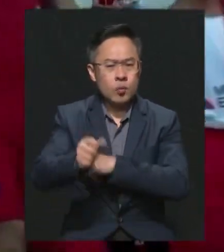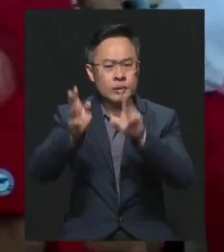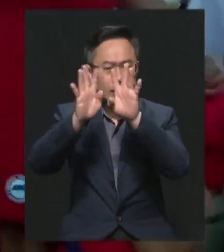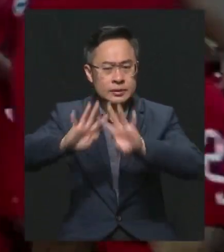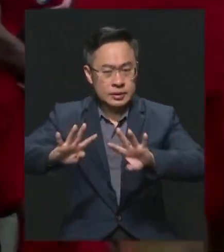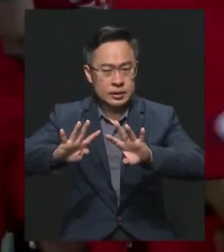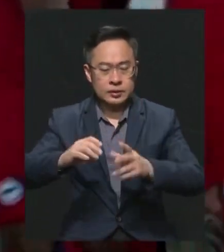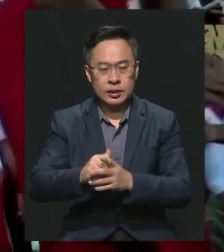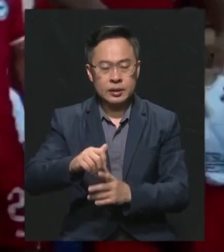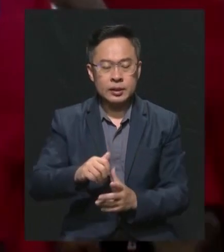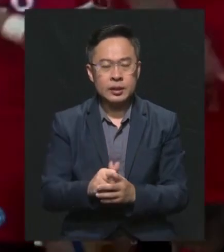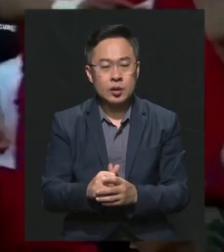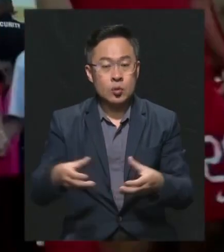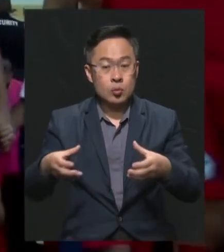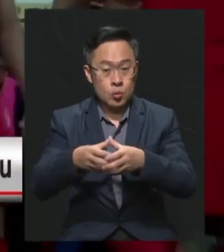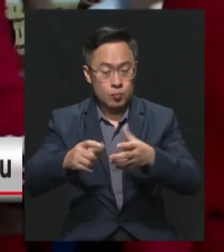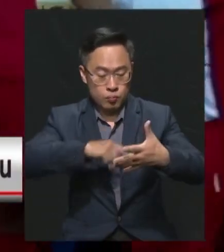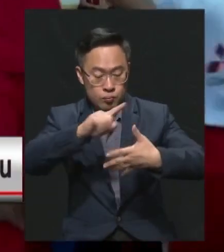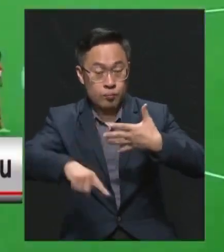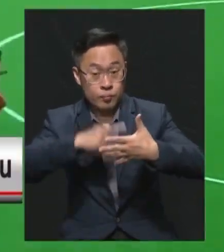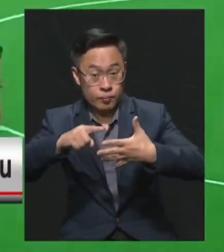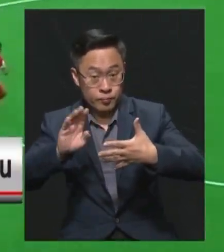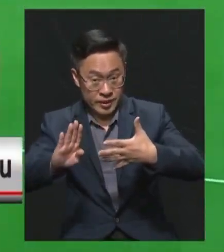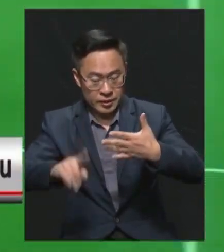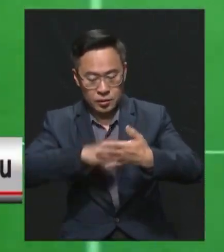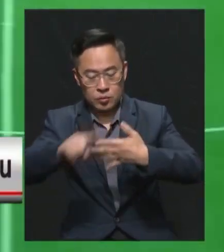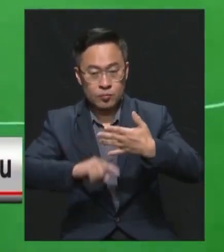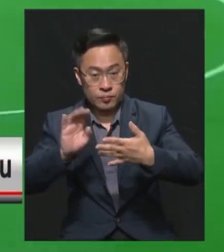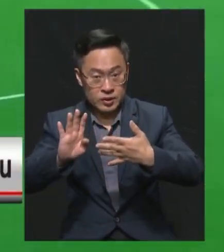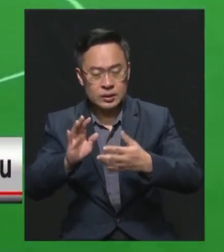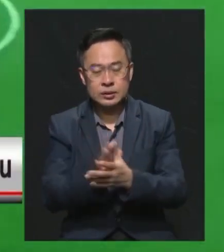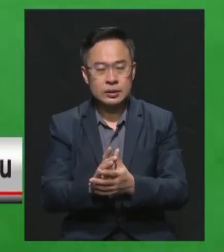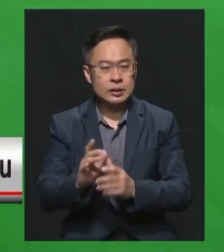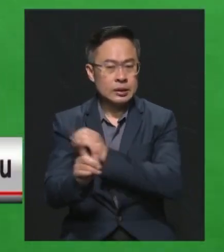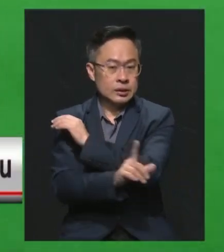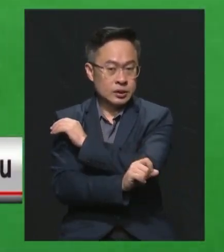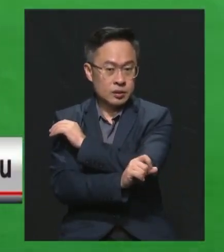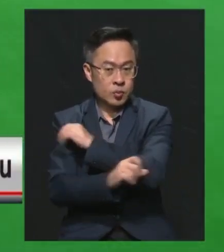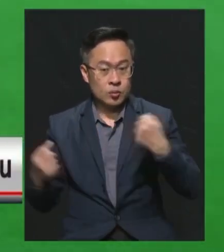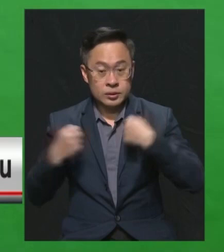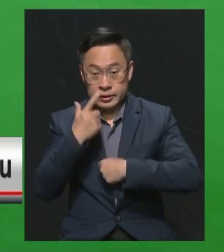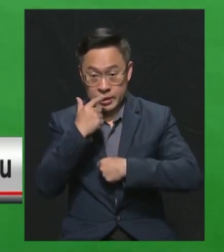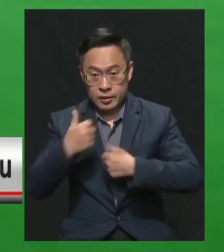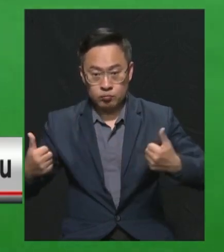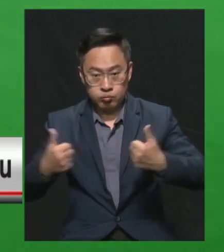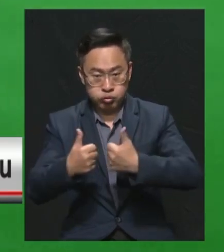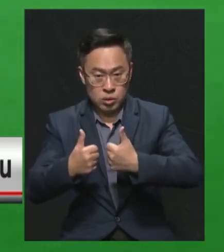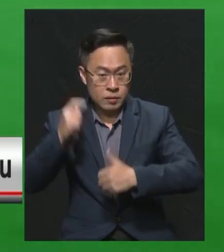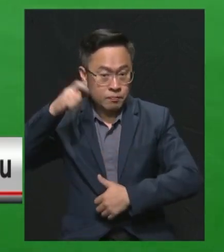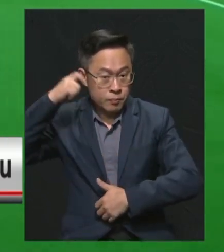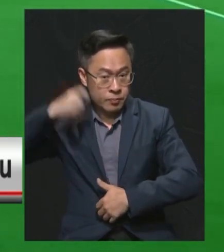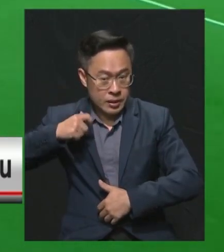าเซียนหรือว่าอาเซียนคัพนะคะในกลุ่ม B คู่นี้สิงคโปร์เจ้าบ้านในชุดสีแดงค่ะเจอกับเมียนมาในชุดสีขาวครึ่งแรกนาที